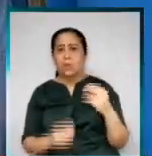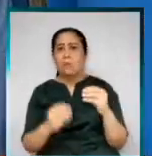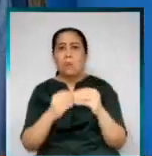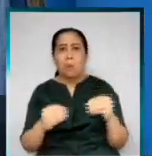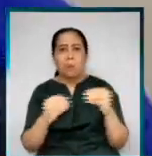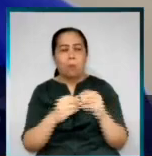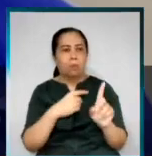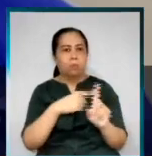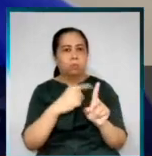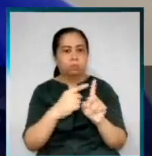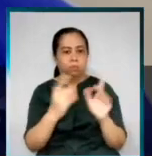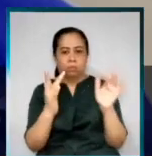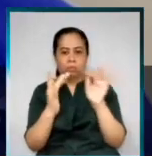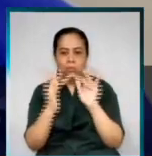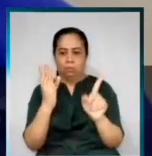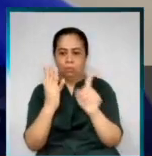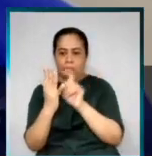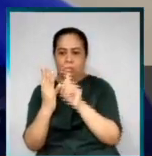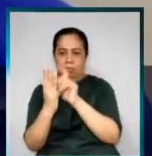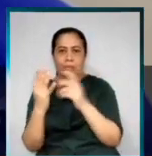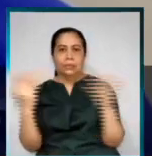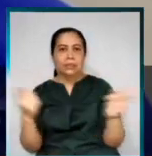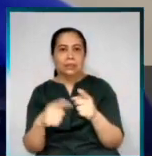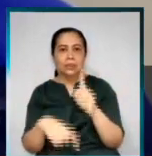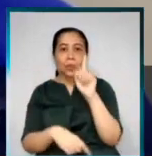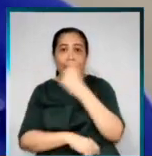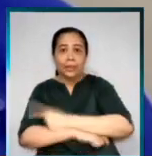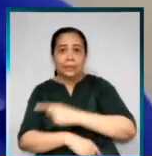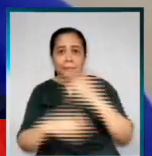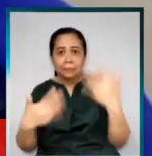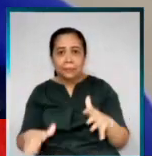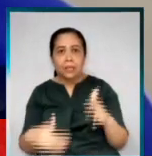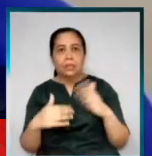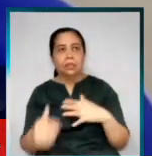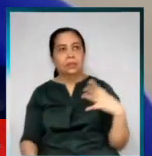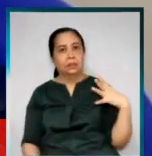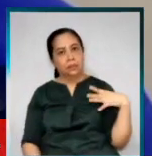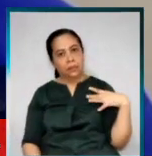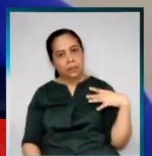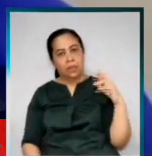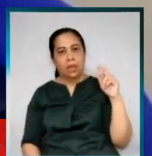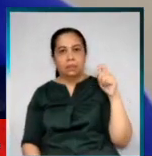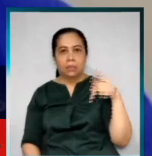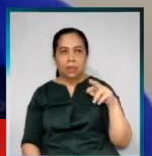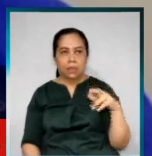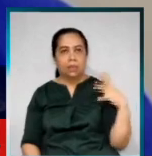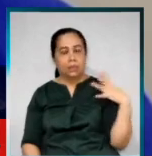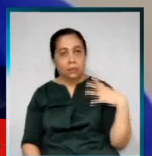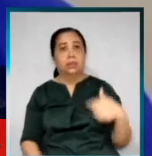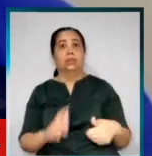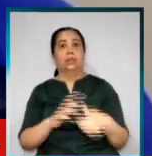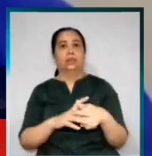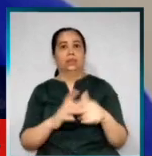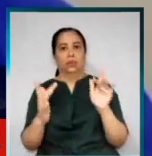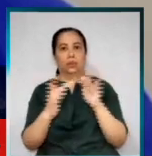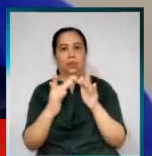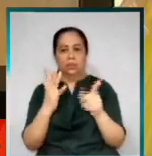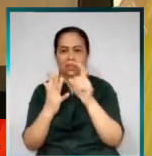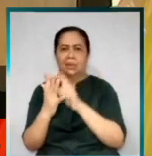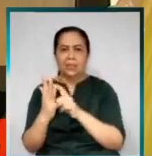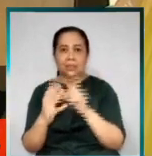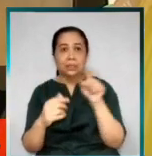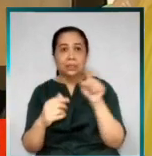trace testing in a span of 1 day. Kaysa yung maghintay ka pa ng RT-PCR, tapos doon ka palang mag-contact trace pag nandun na yung